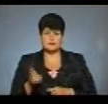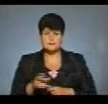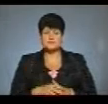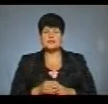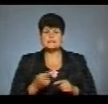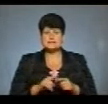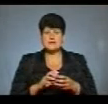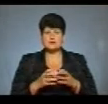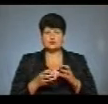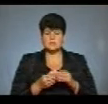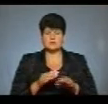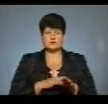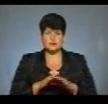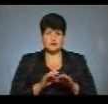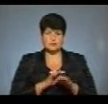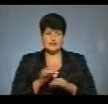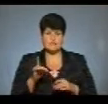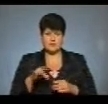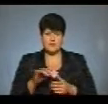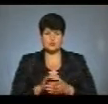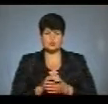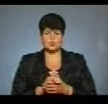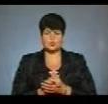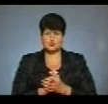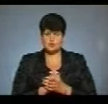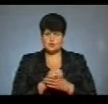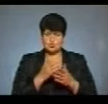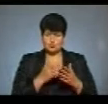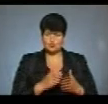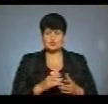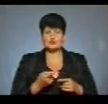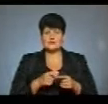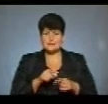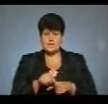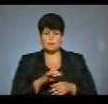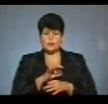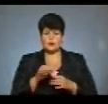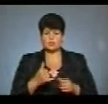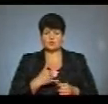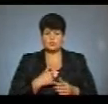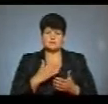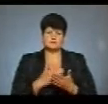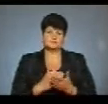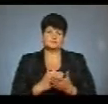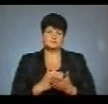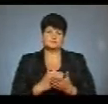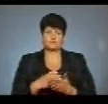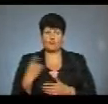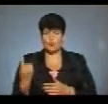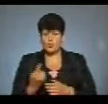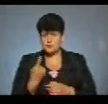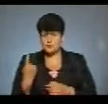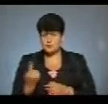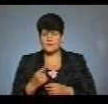результат реалізації проєкту Європейського Союзу секторальної підтримки. Такий проєкт у нас діє в області,